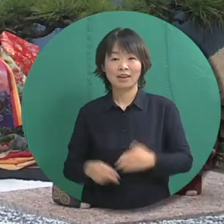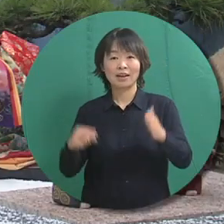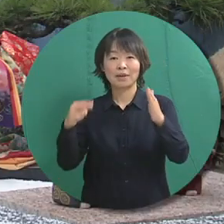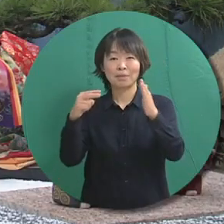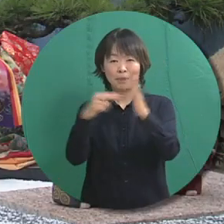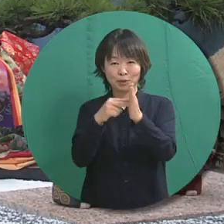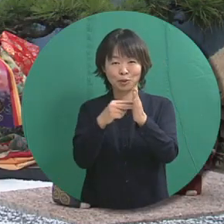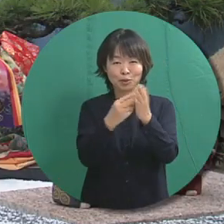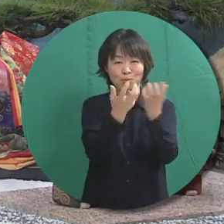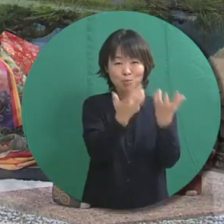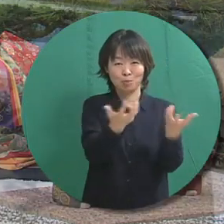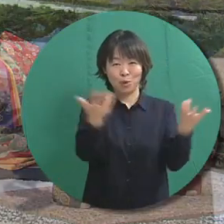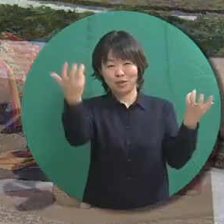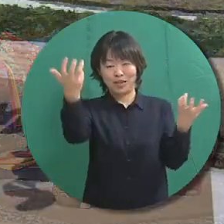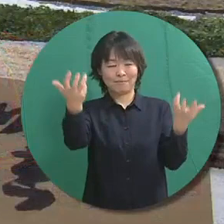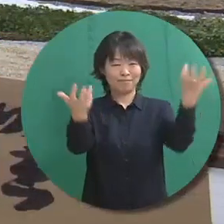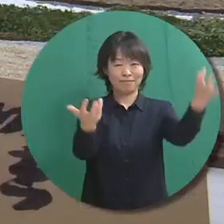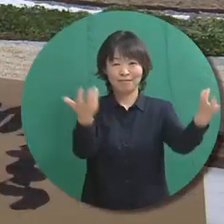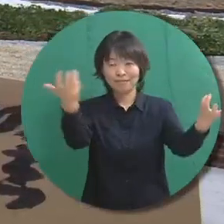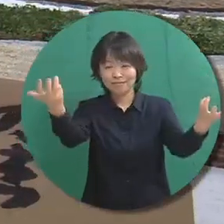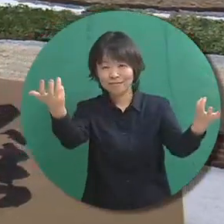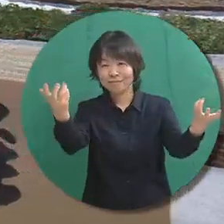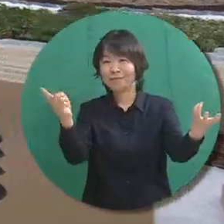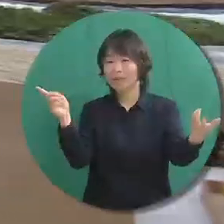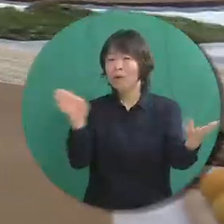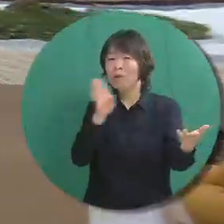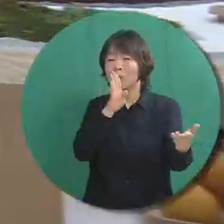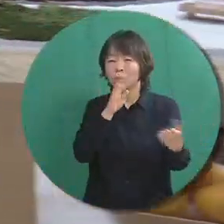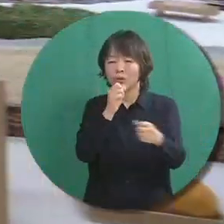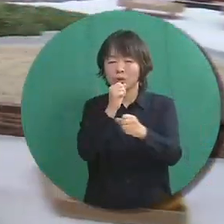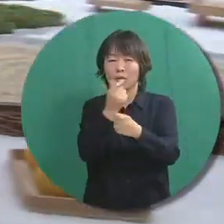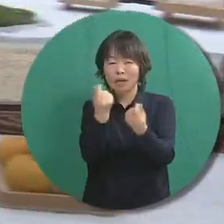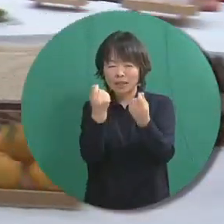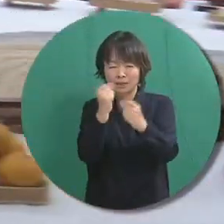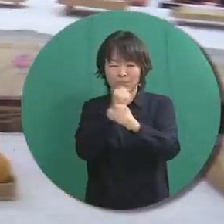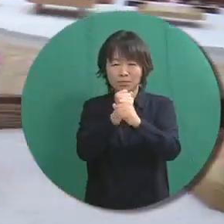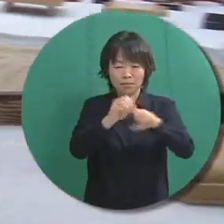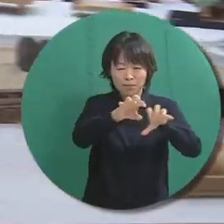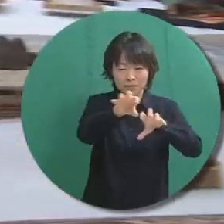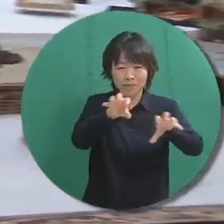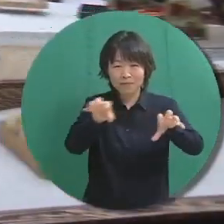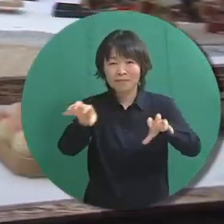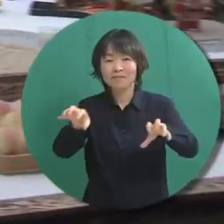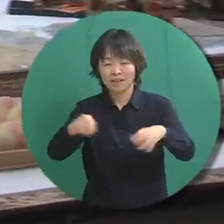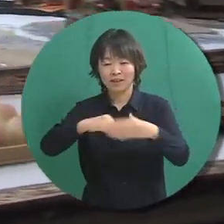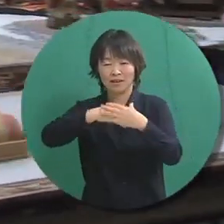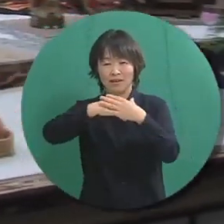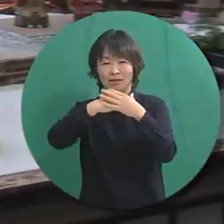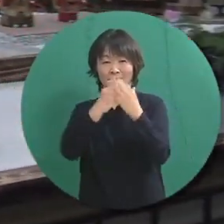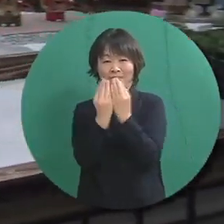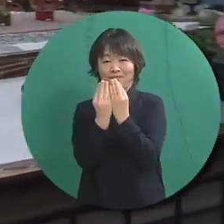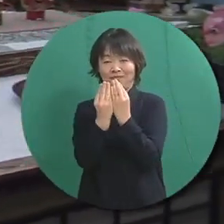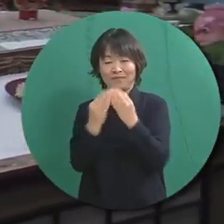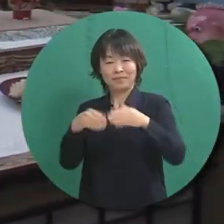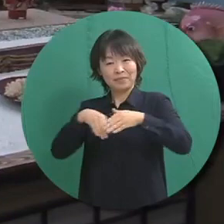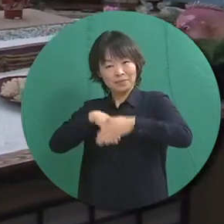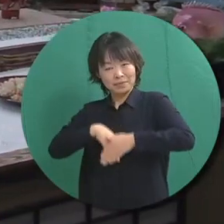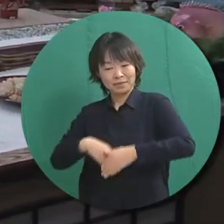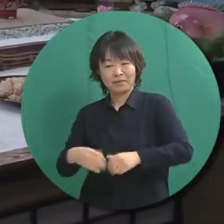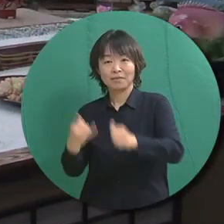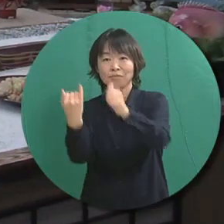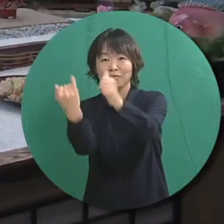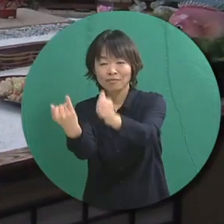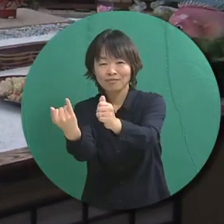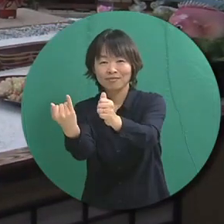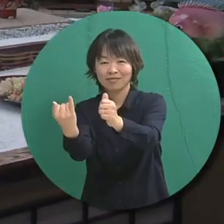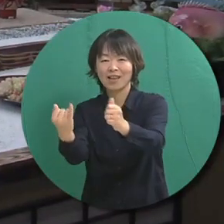盆栽や小道具を使った座敷びなを展示、代理びなを中心としたひな人形が配置され、少し早い春